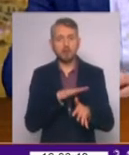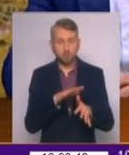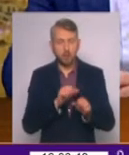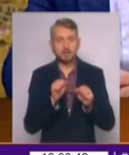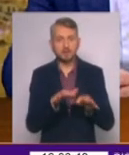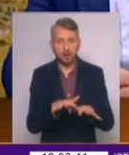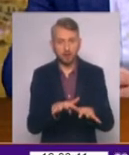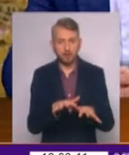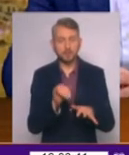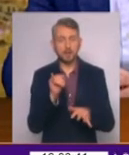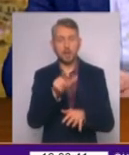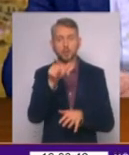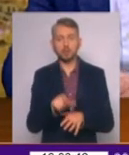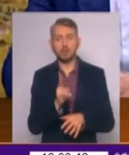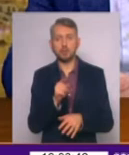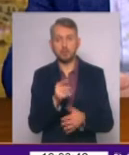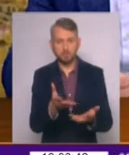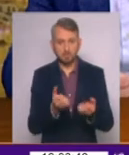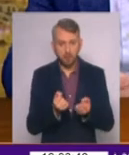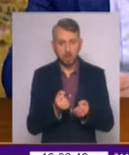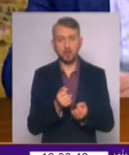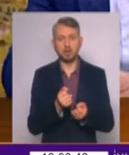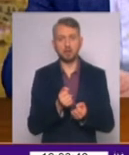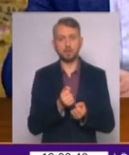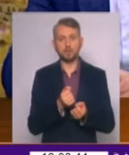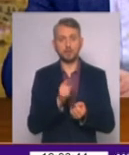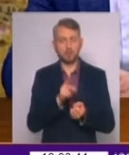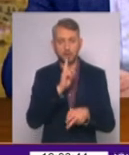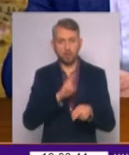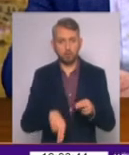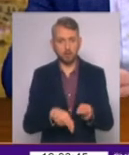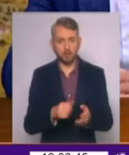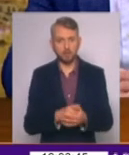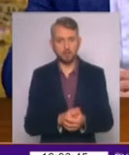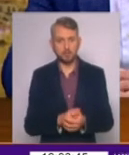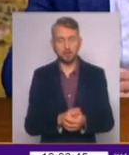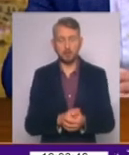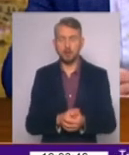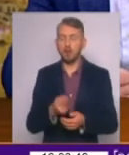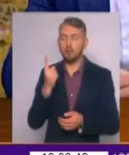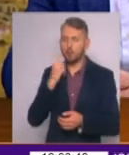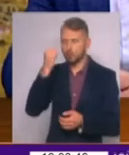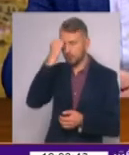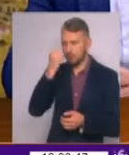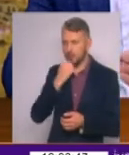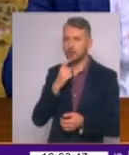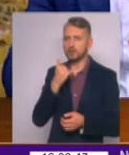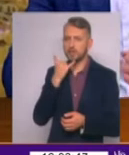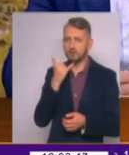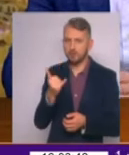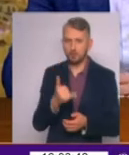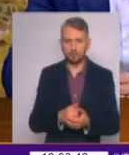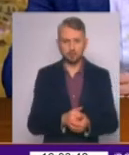і вона, людина, котра її приймала, вона її загубила. Так. Почули. Вдячні дуже за дзвінок. Зрозуміла,